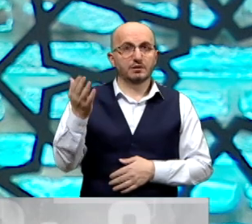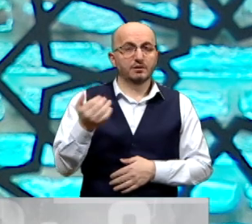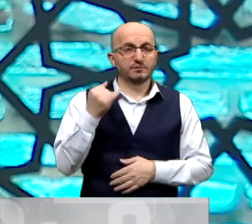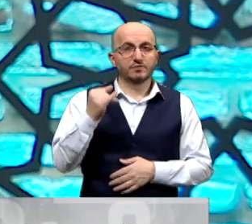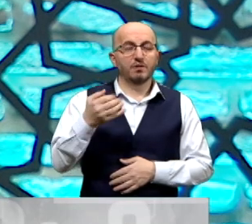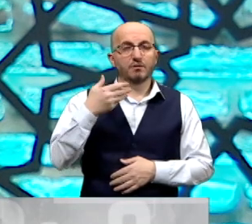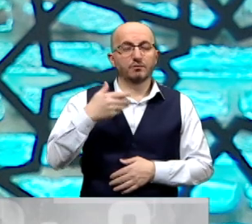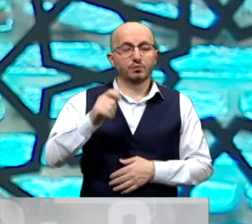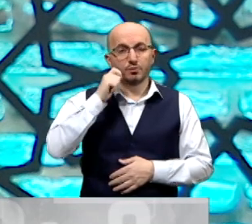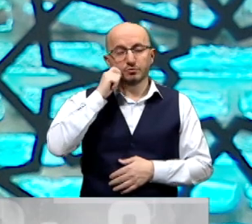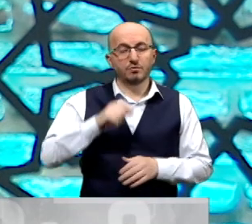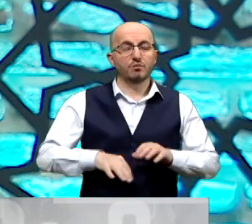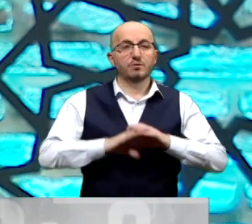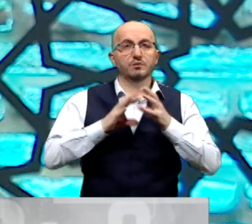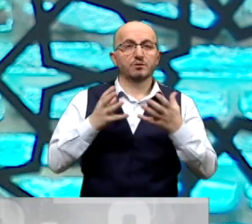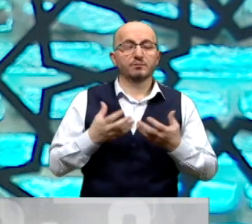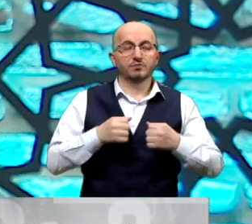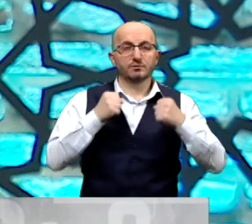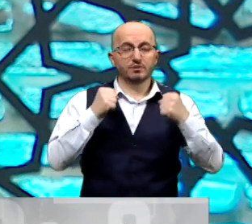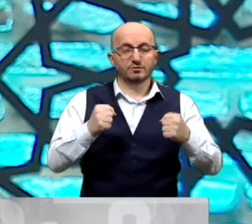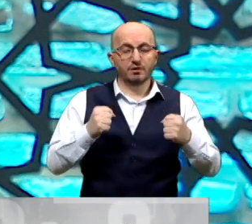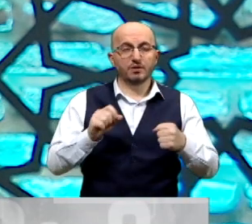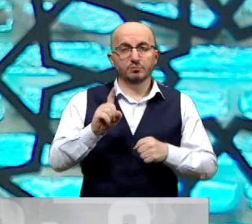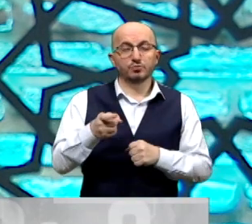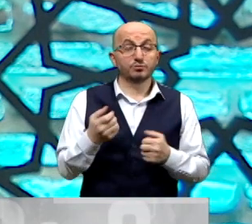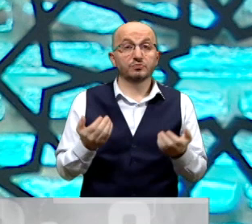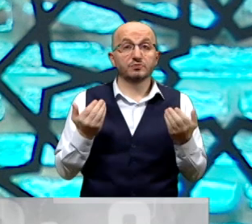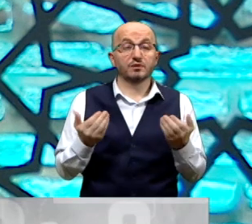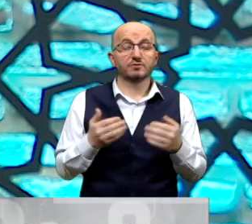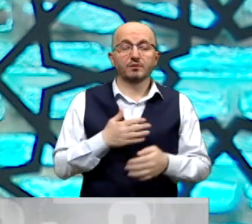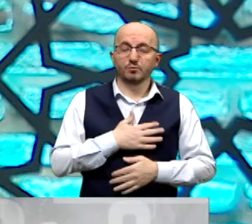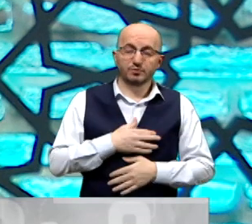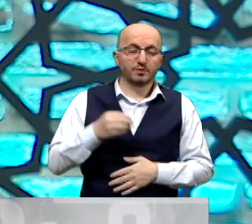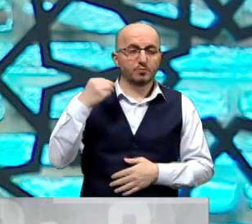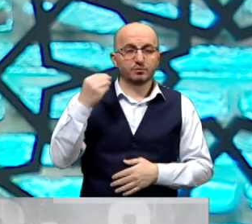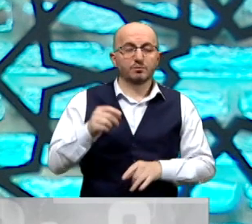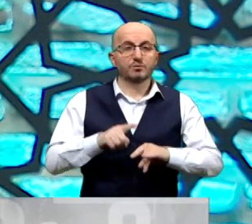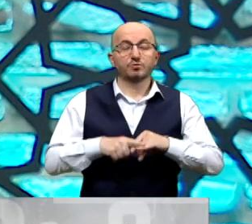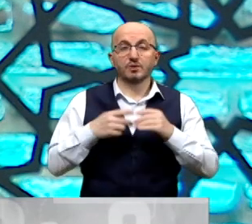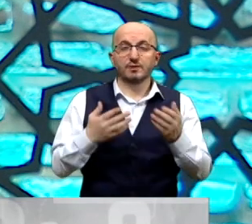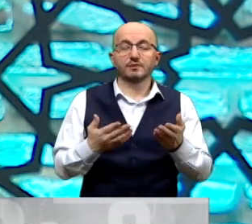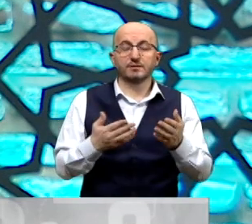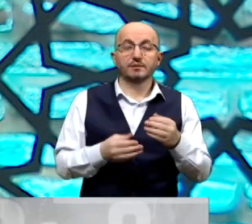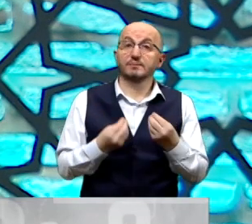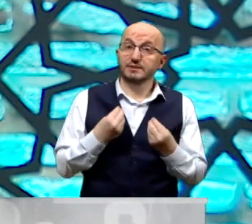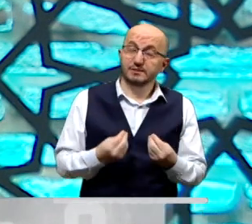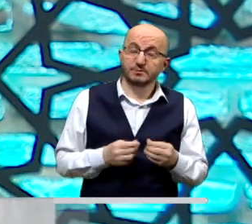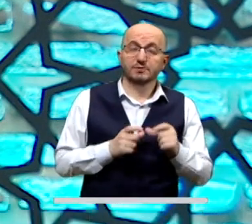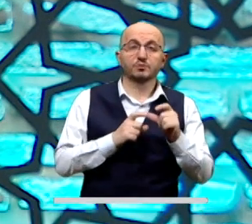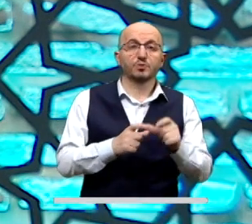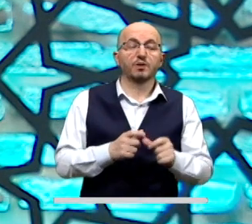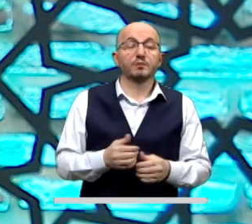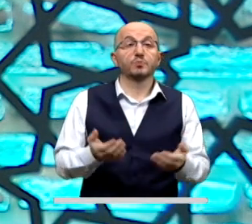ümmeti muhammed sağlık sıhhat afiyet olsun niyazıyla muhterem hocamıza bir hoş geldiniz diyeyim hal hatır sorayım Efendim